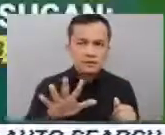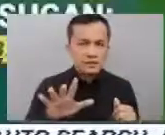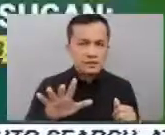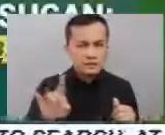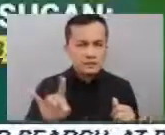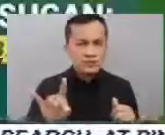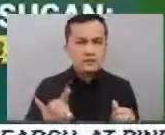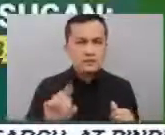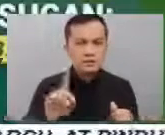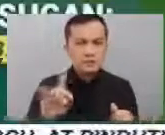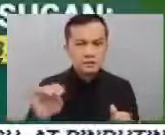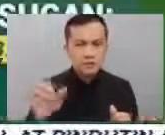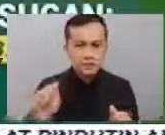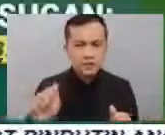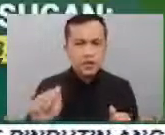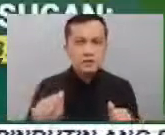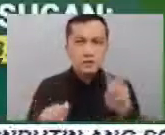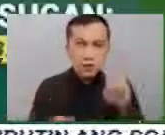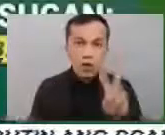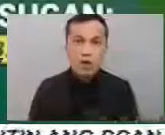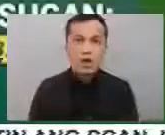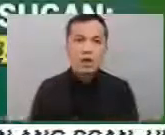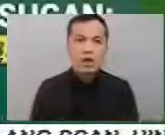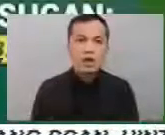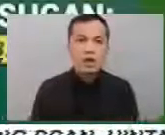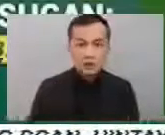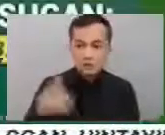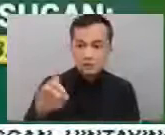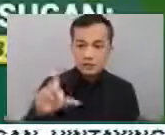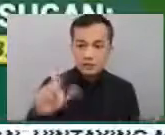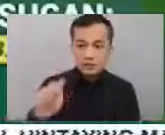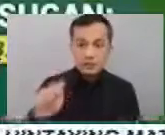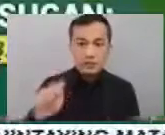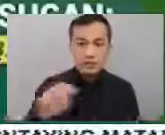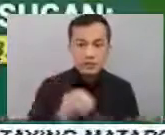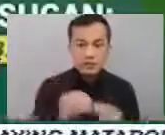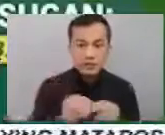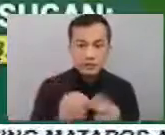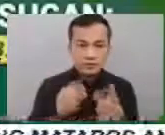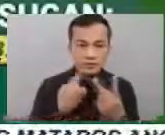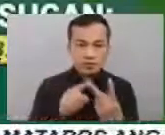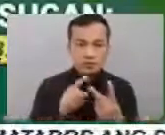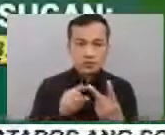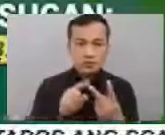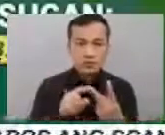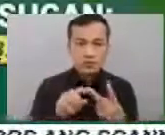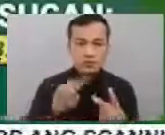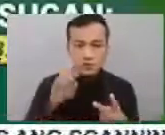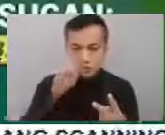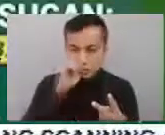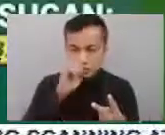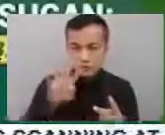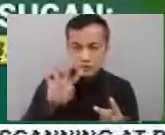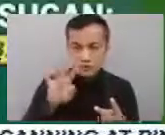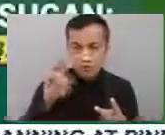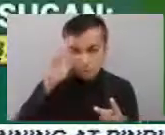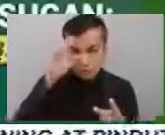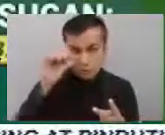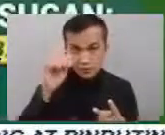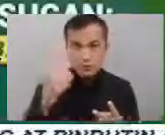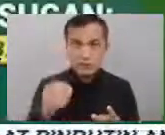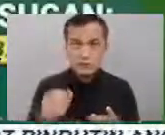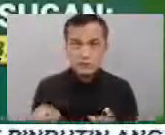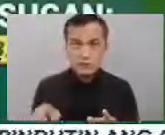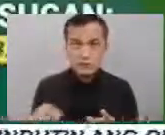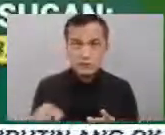3. Repeat isolation po tayo and collection of specimen for the index patient or the positive individual as